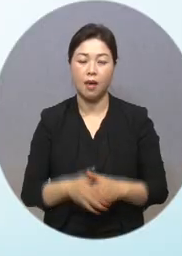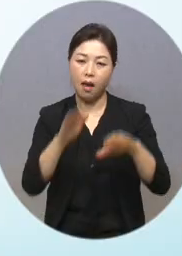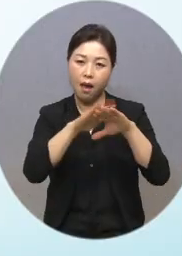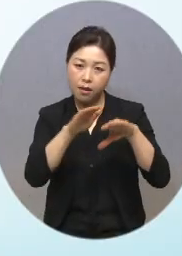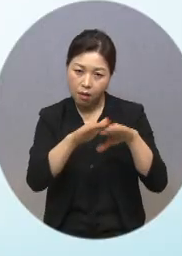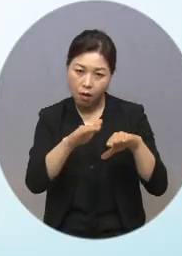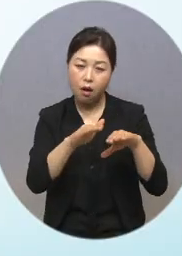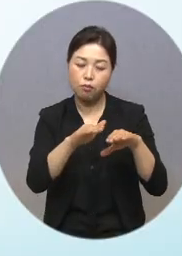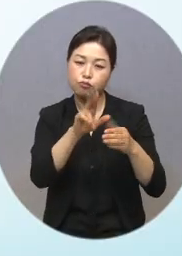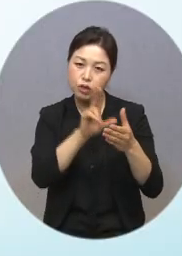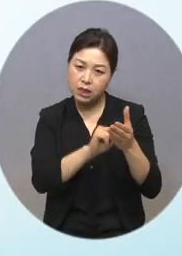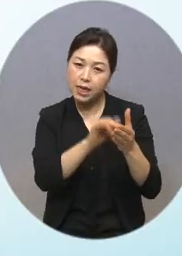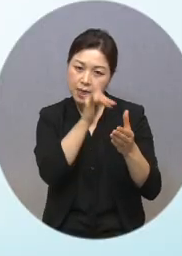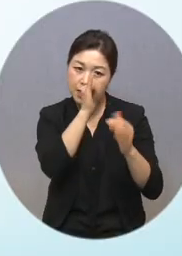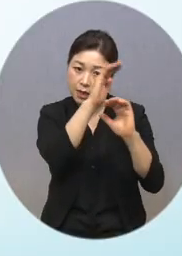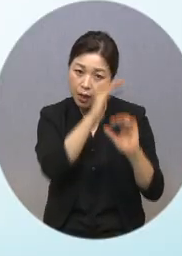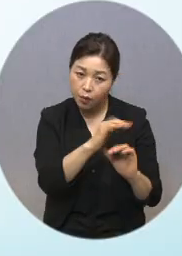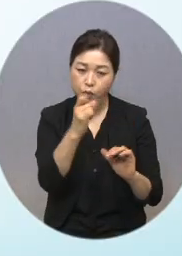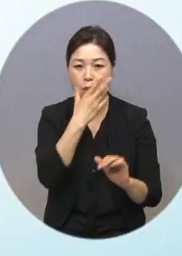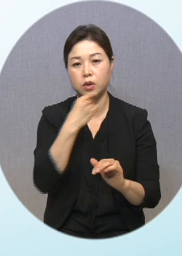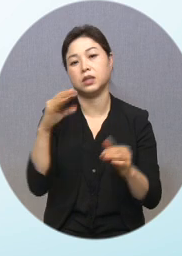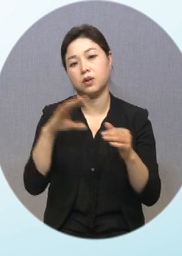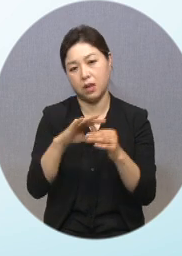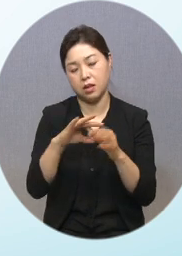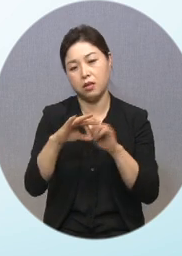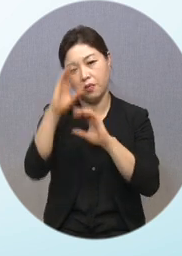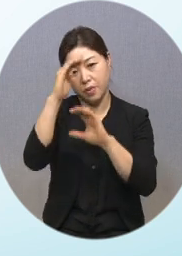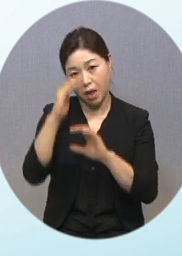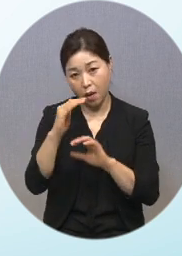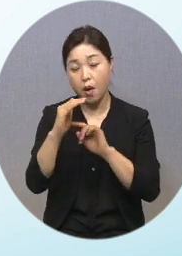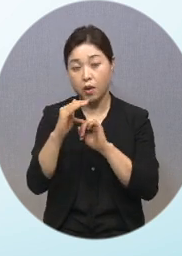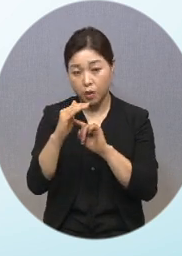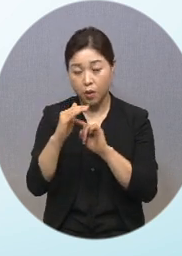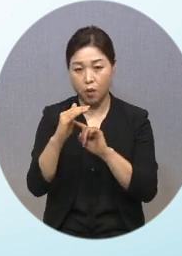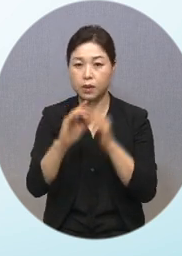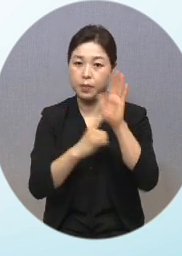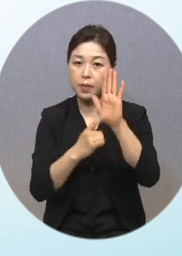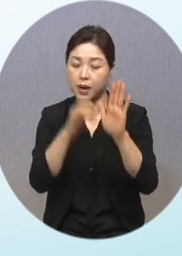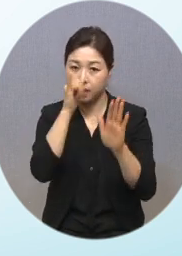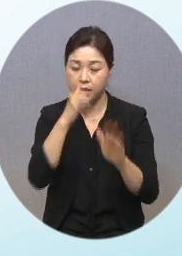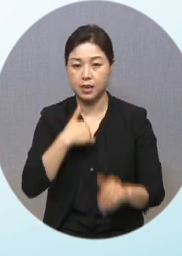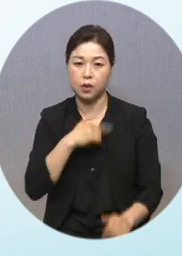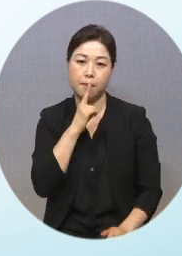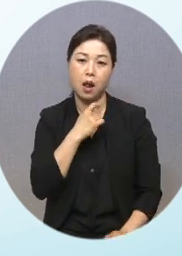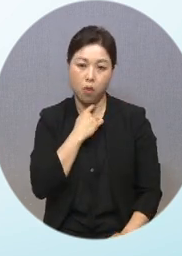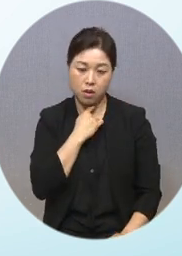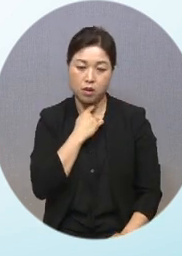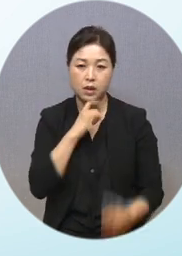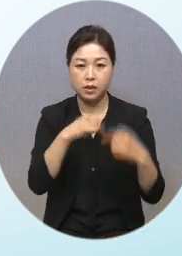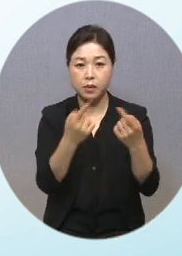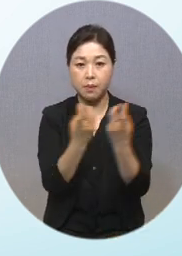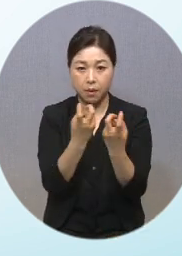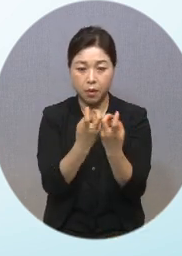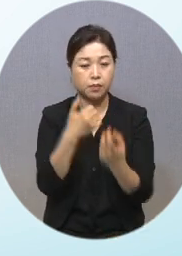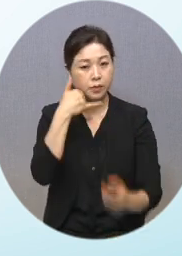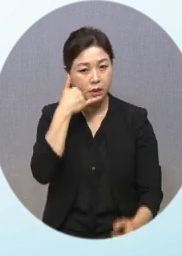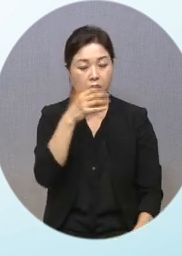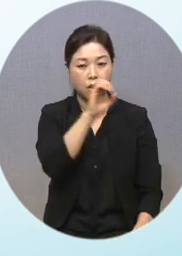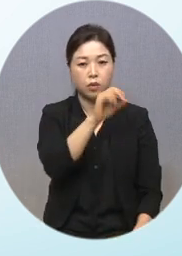해결해야 할 사연이나 복지 관련 제보를 전해드리는 나도 말좀 합시다 참여 방법은 전화번호